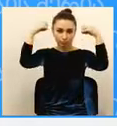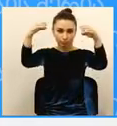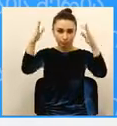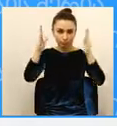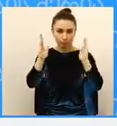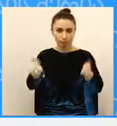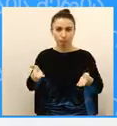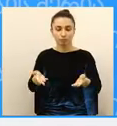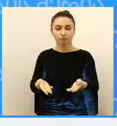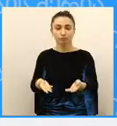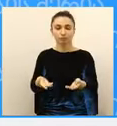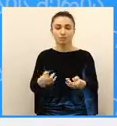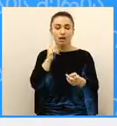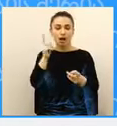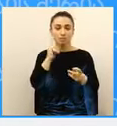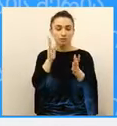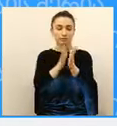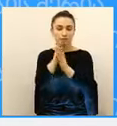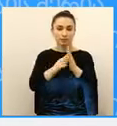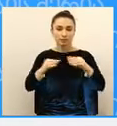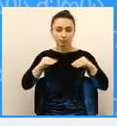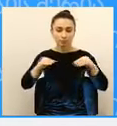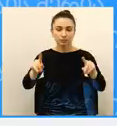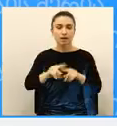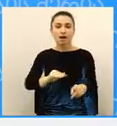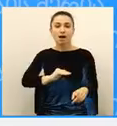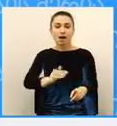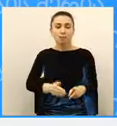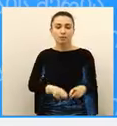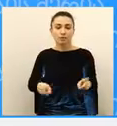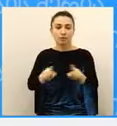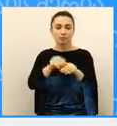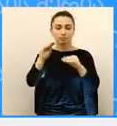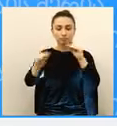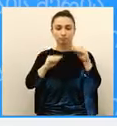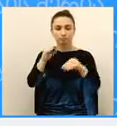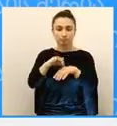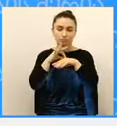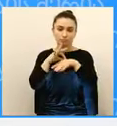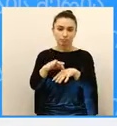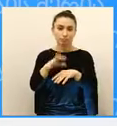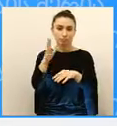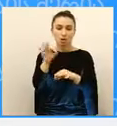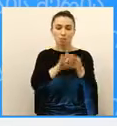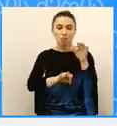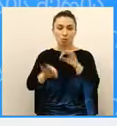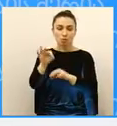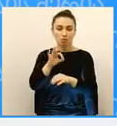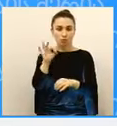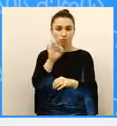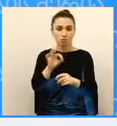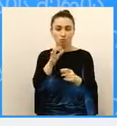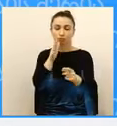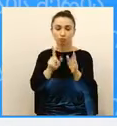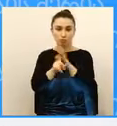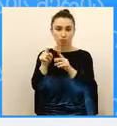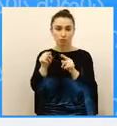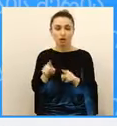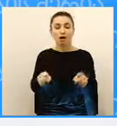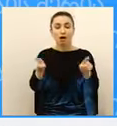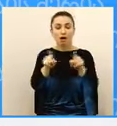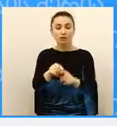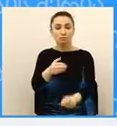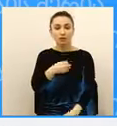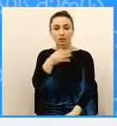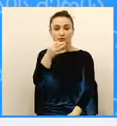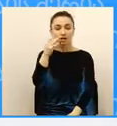განათებებით, გამწვანებით, ყველაფერი კაპიტალურად იქნება განხორციელებული ამ პროექტის განხორციელების დროს. Ასევე